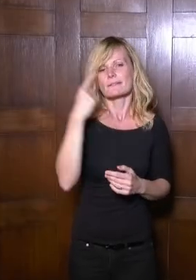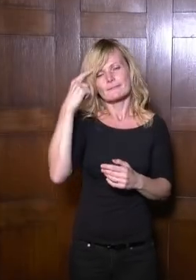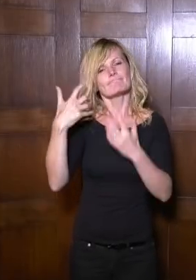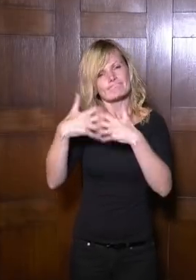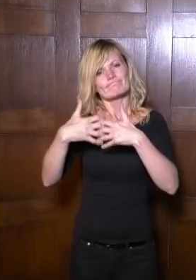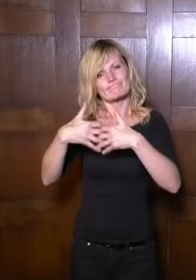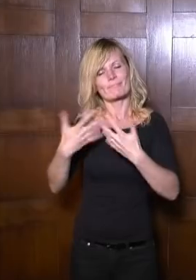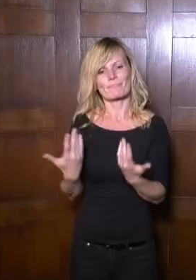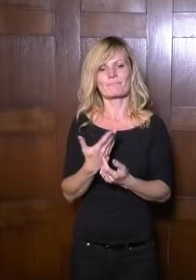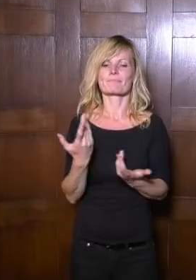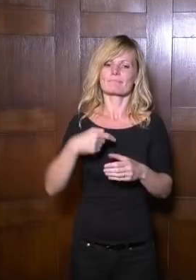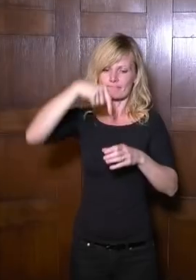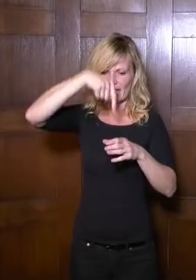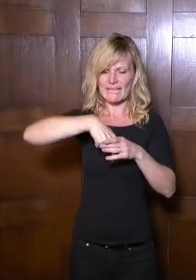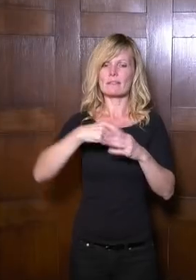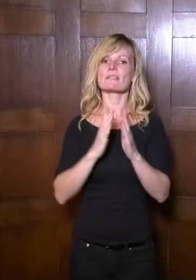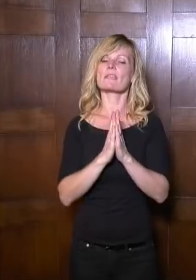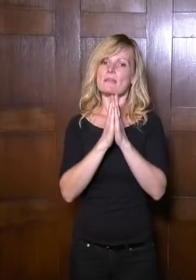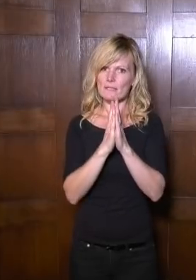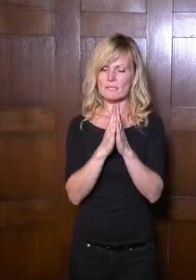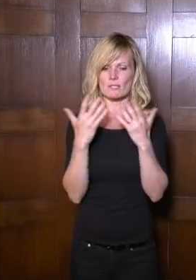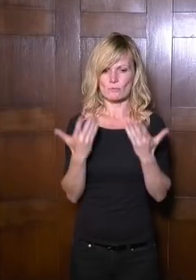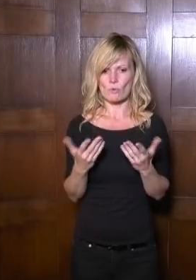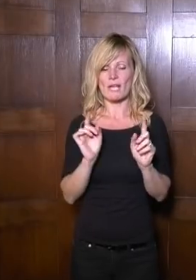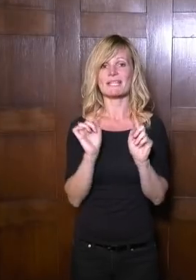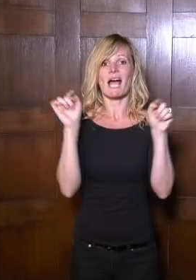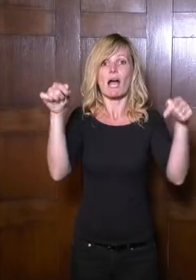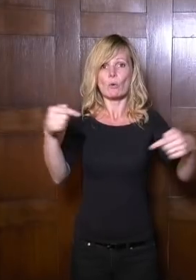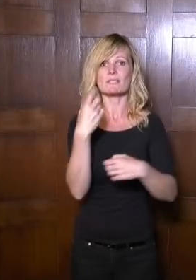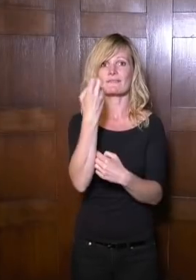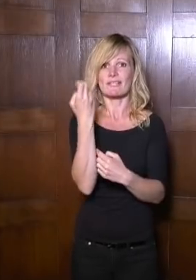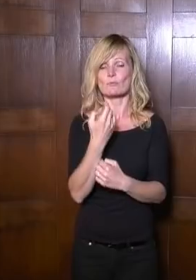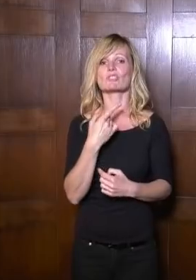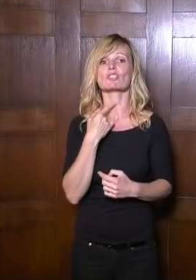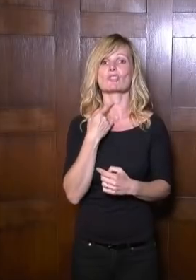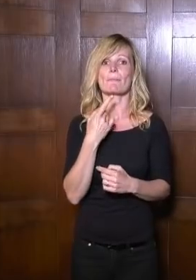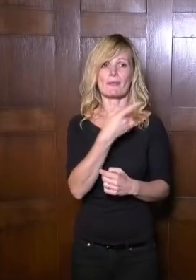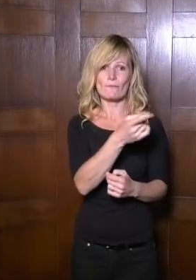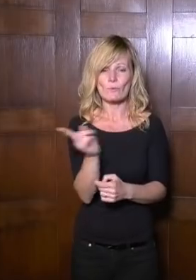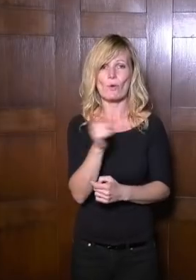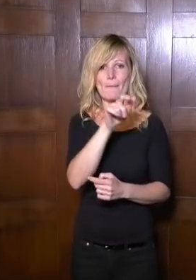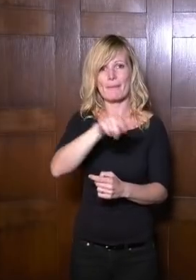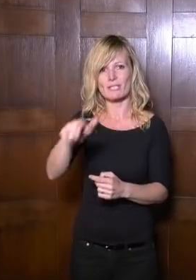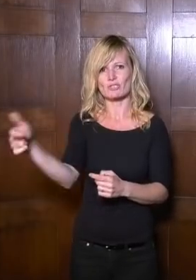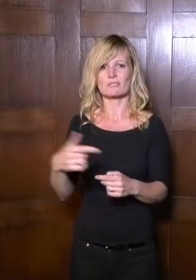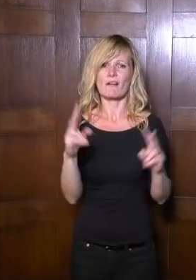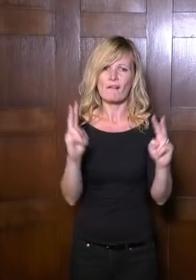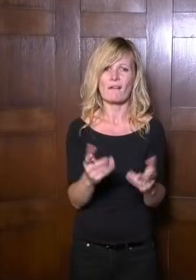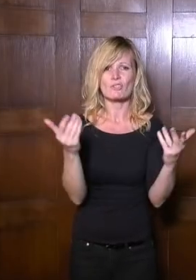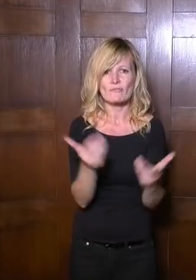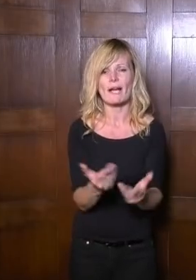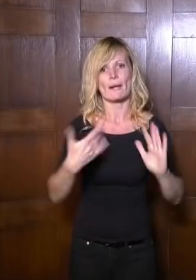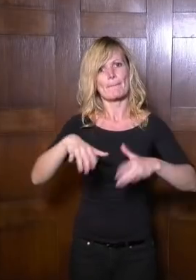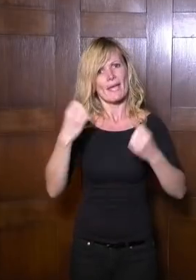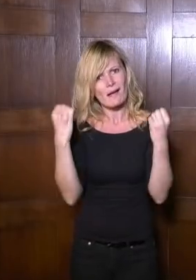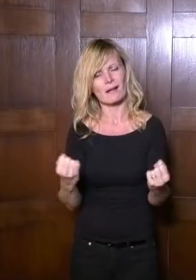innerkirchlich nach außen hin dann auch immer wieder versucht haben, die Stimme derer zu verstärken, die wenig Stimme haben. Wir haben sehr viel wieder investiert in